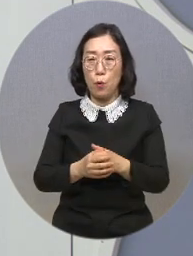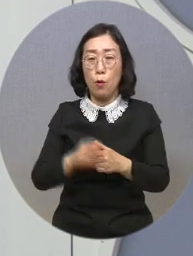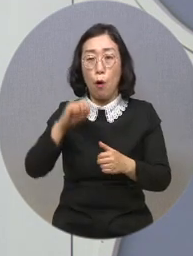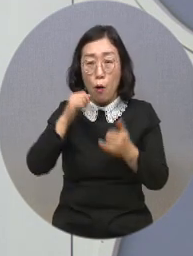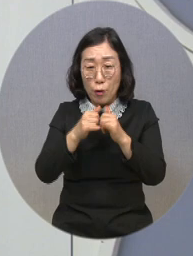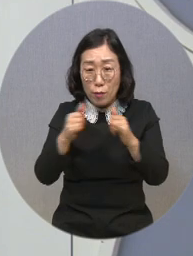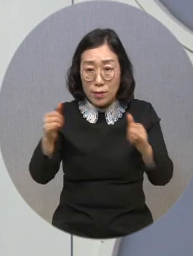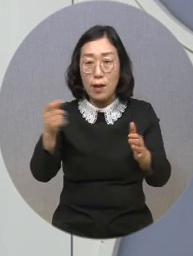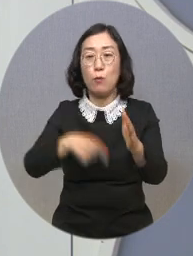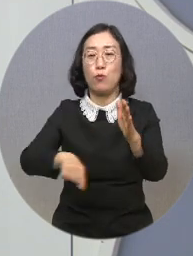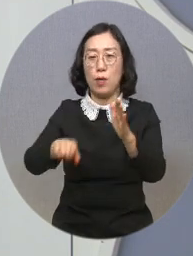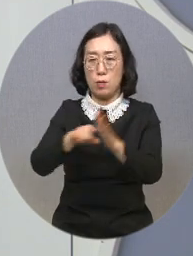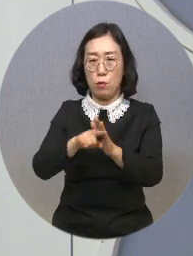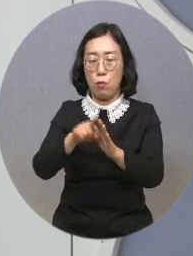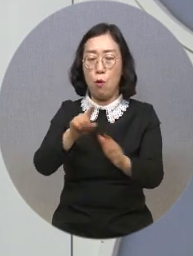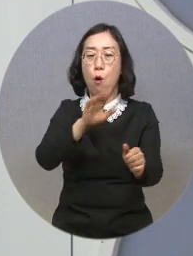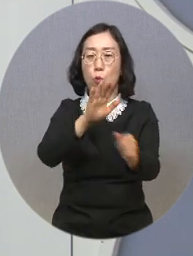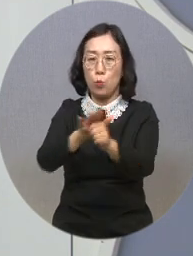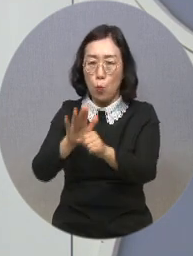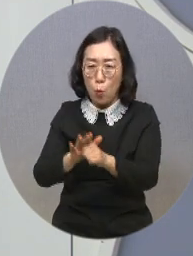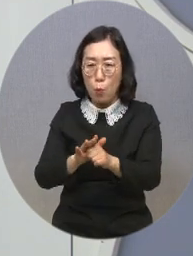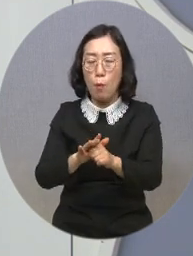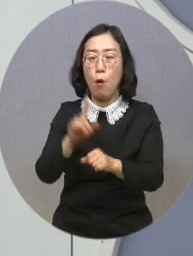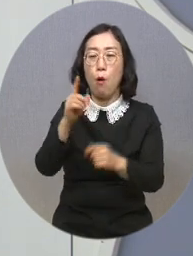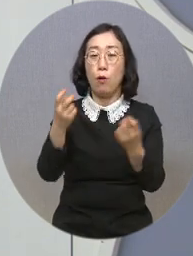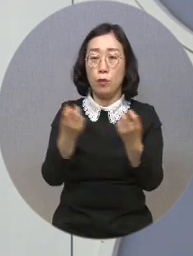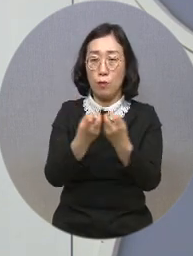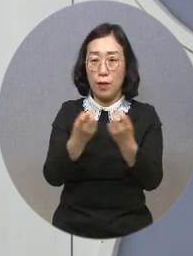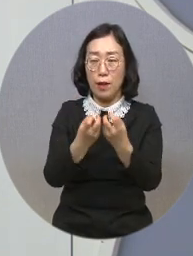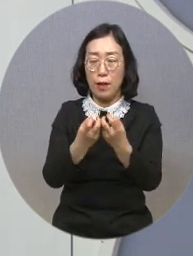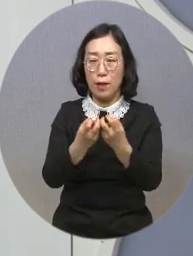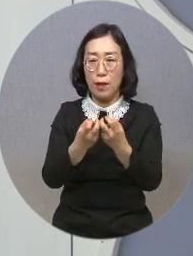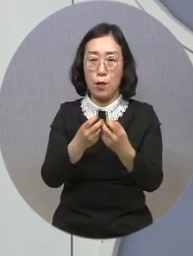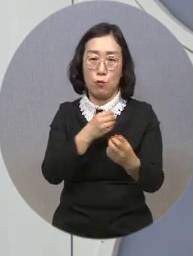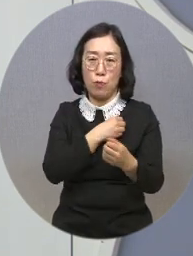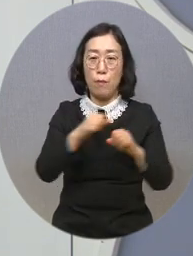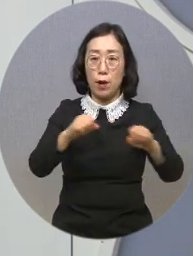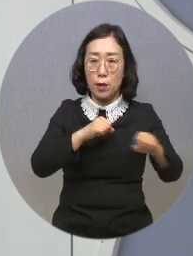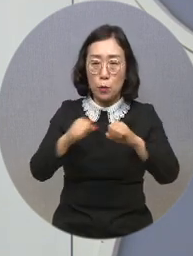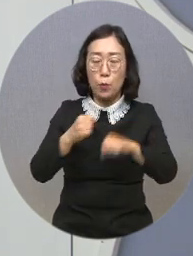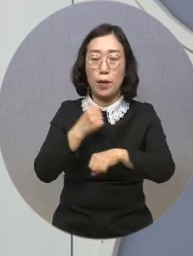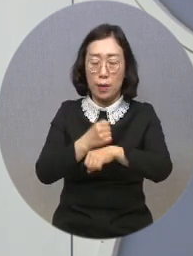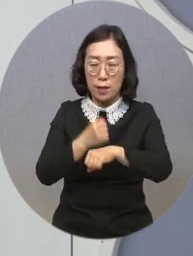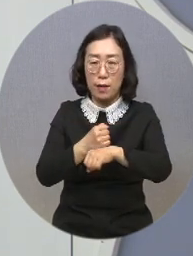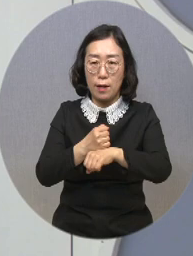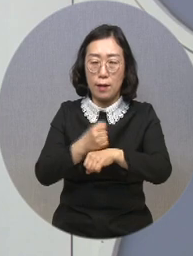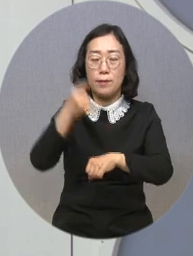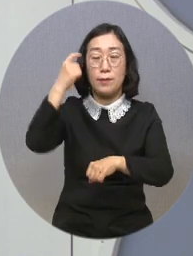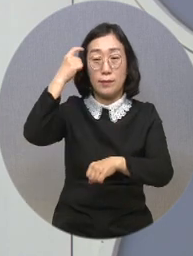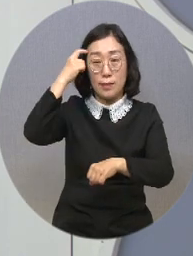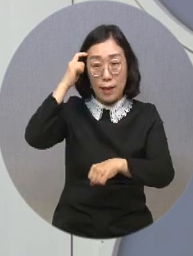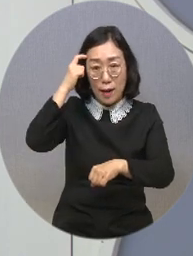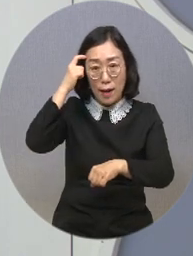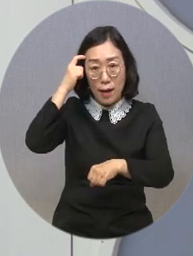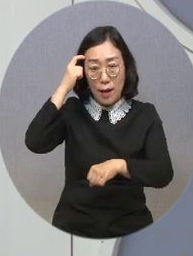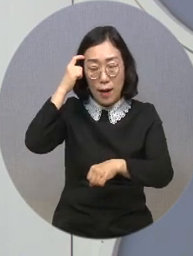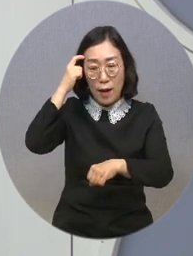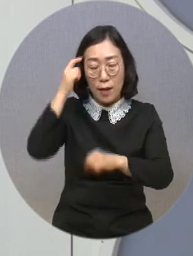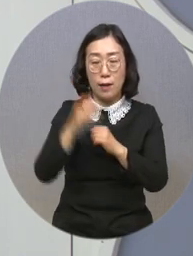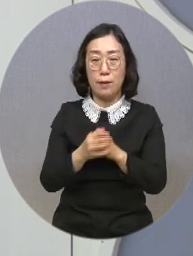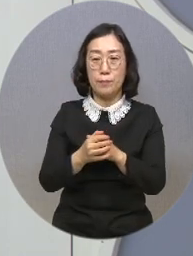돼서 서민을 어떻게 하면 더 도와드릴 수 있는 의정 국회의원이 될 수 있을까. 그쪽에 제가 주안점을